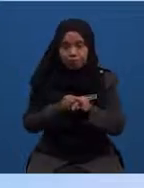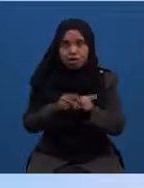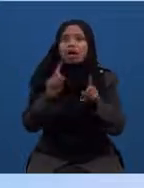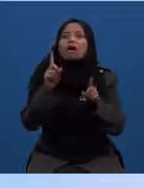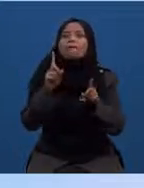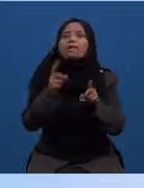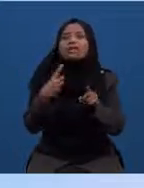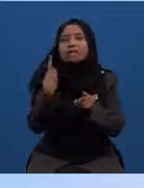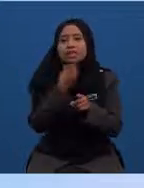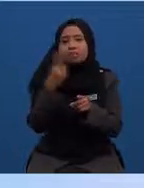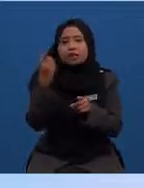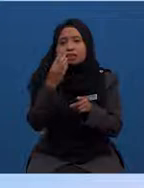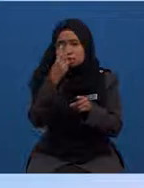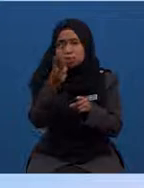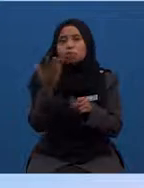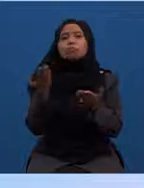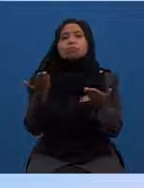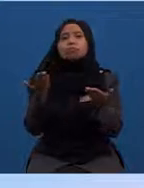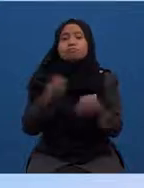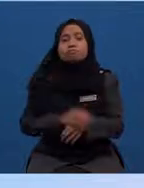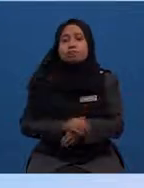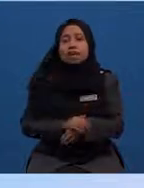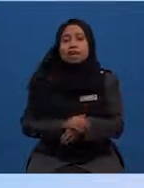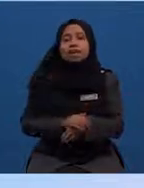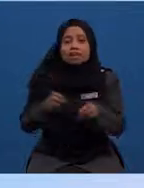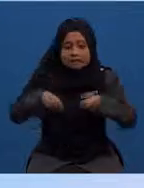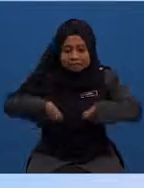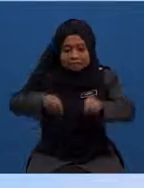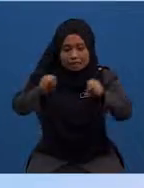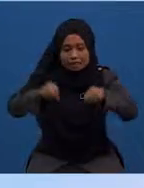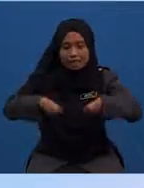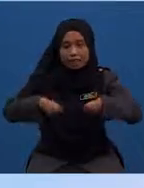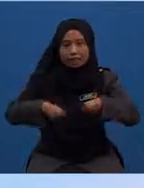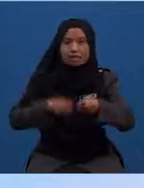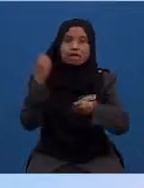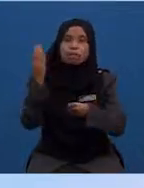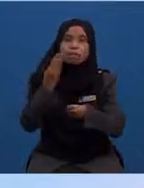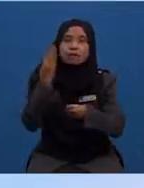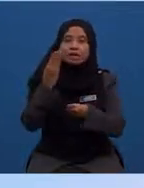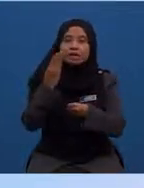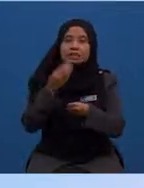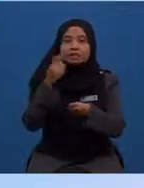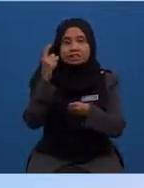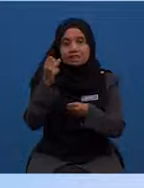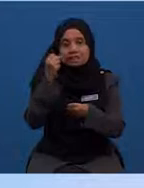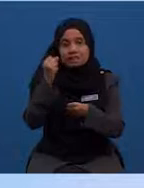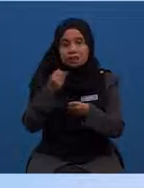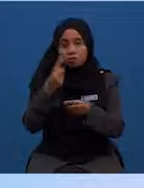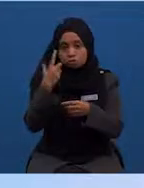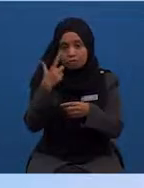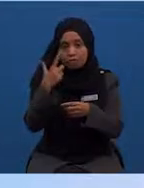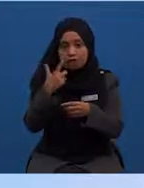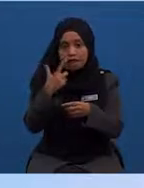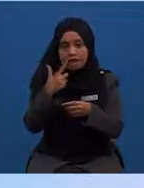ini sering digunakan? Ha, tikar ini kebiasaannya sering dilihat